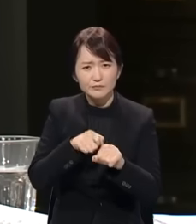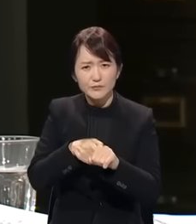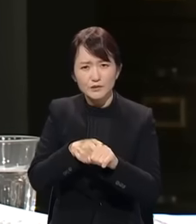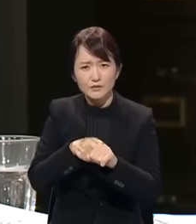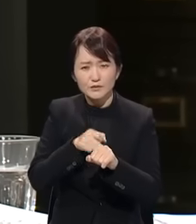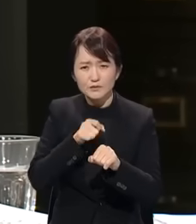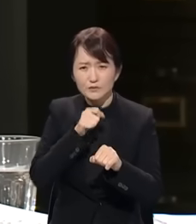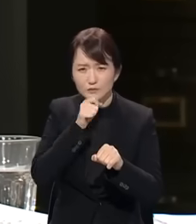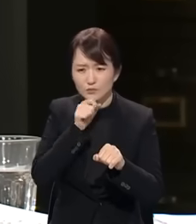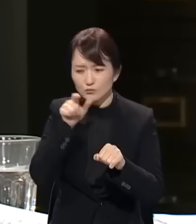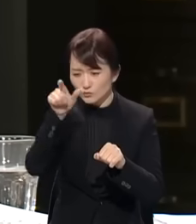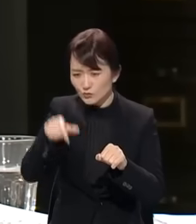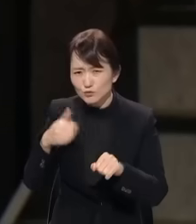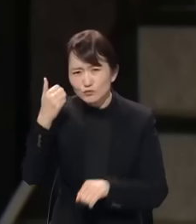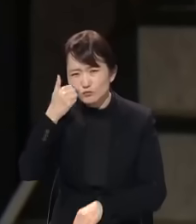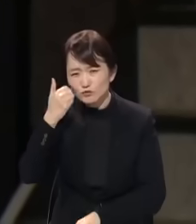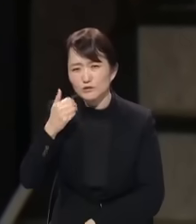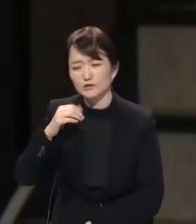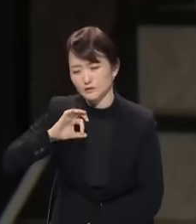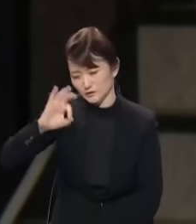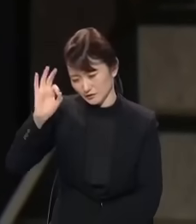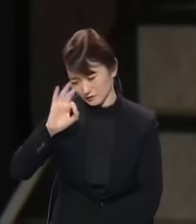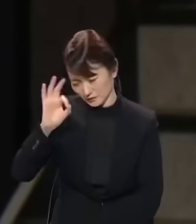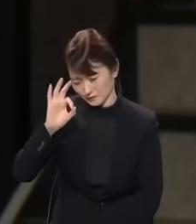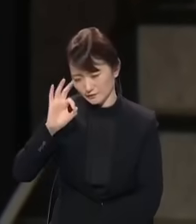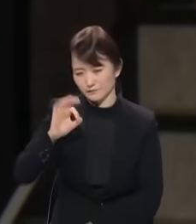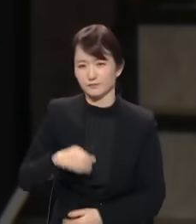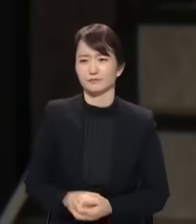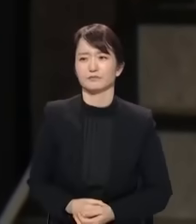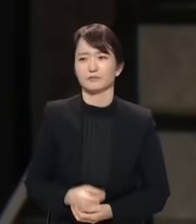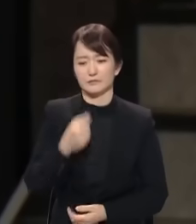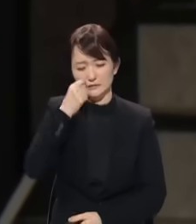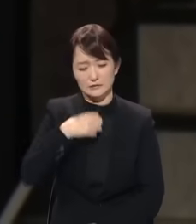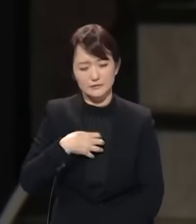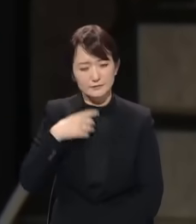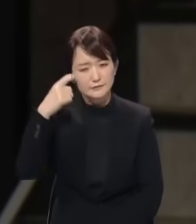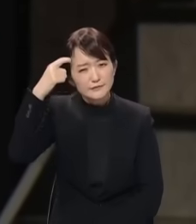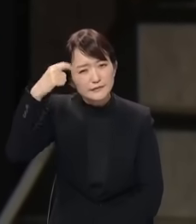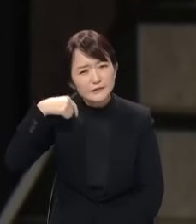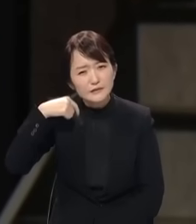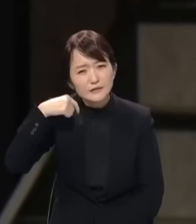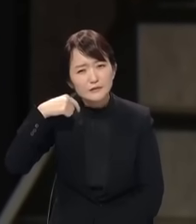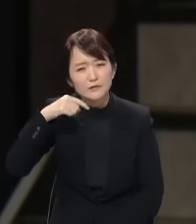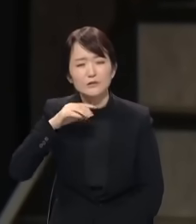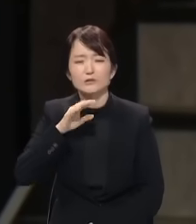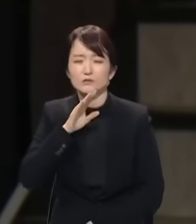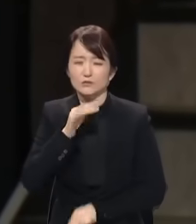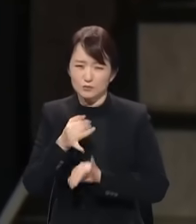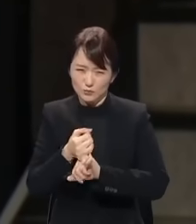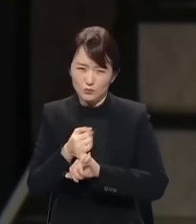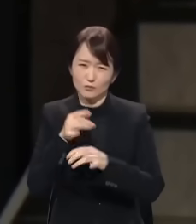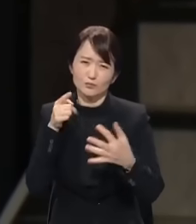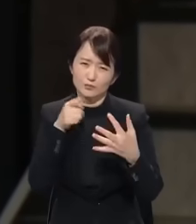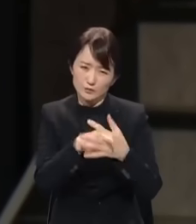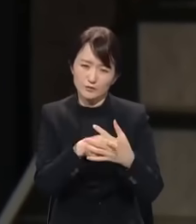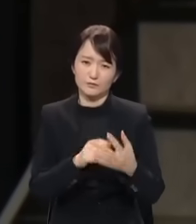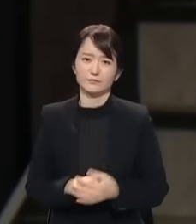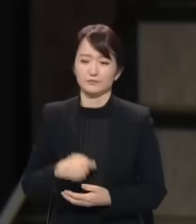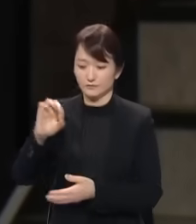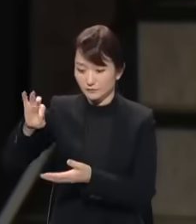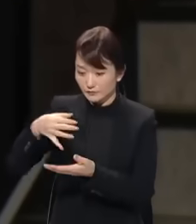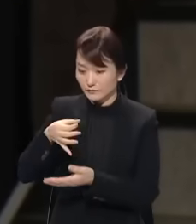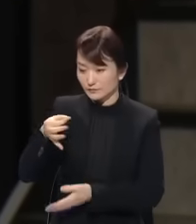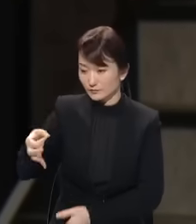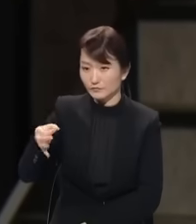냈습니다. 네, 그렇습니다. 약간 슬픈 예감은 틀린 법이 없다고 다 정체가 있었는데요. 보니까 그 월급 주지 않았던